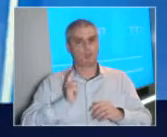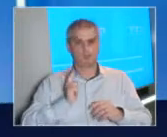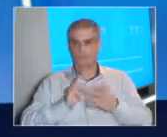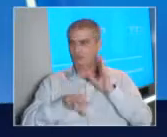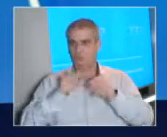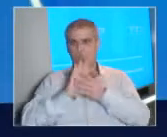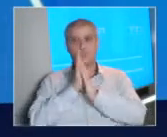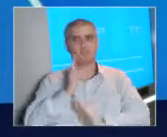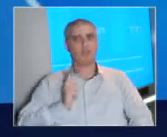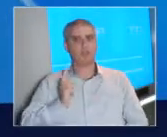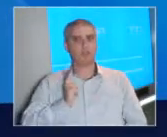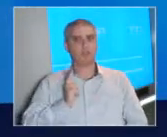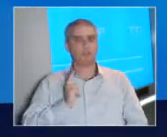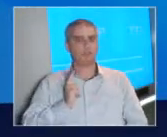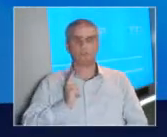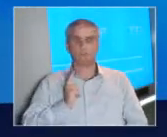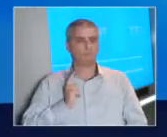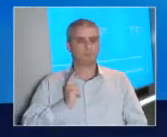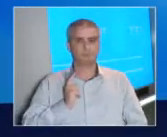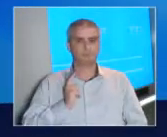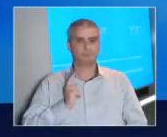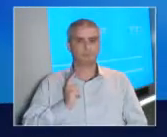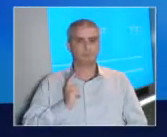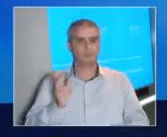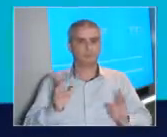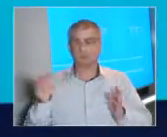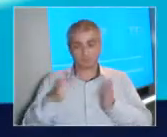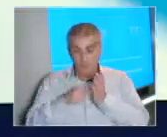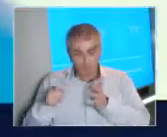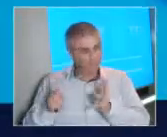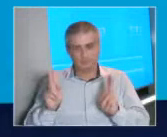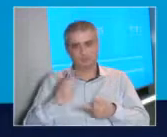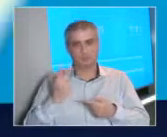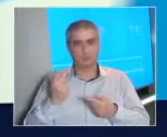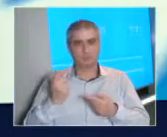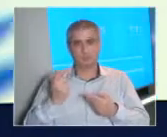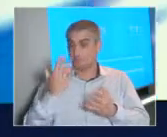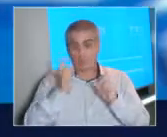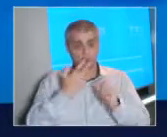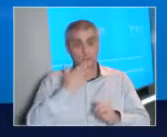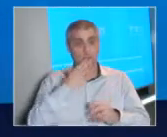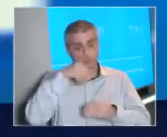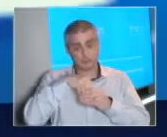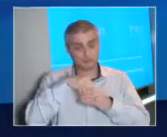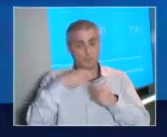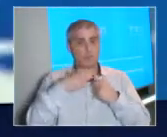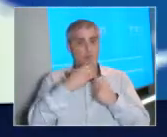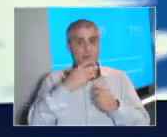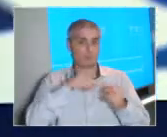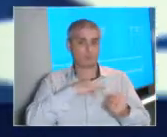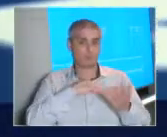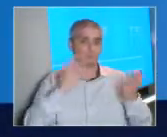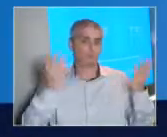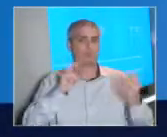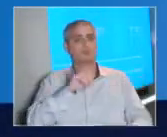שהמערכת הבחירות הפכה לפרסונלית, מונעת את האפשרות לעסוק בנושאים, הרי אפשר היה שאיקס אנשים במדינת ישראל יצביעו לפי עתיד מערכת הבריאות.